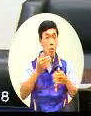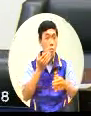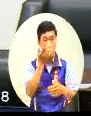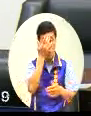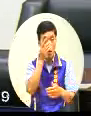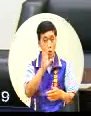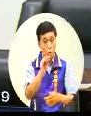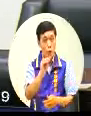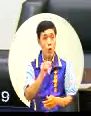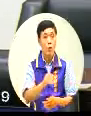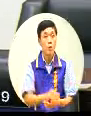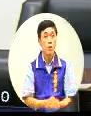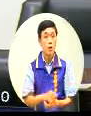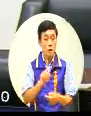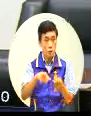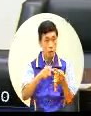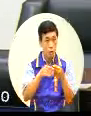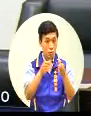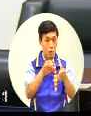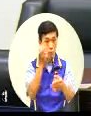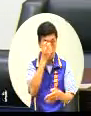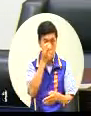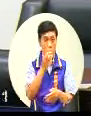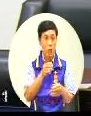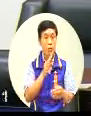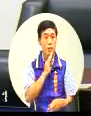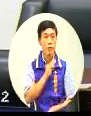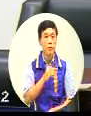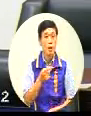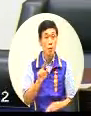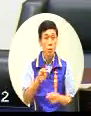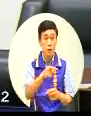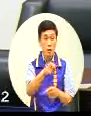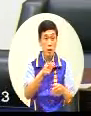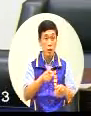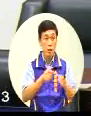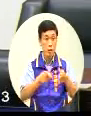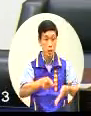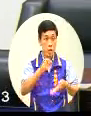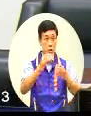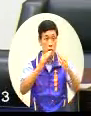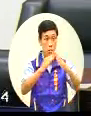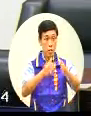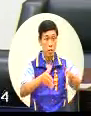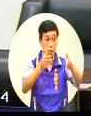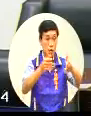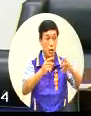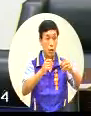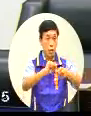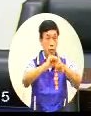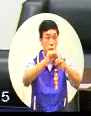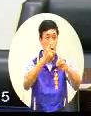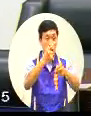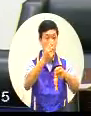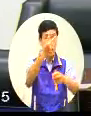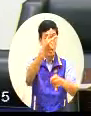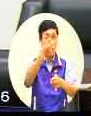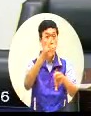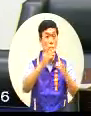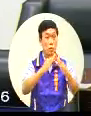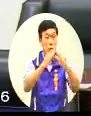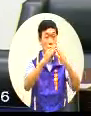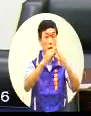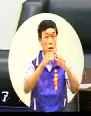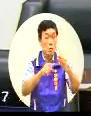问题，我觉得我们应该要去检视的是这个部分，而不是他讲他的结构体因为给起几楼给起冷楼，还是说因为有违建，